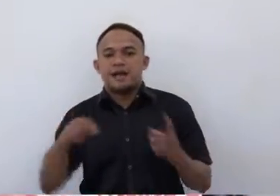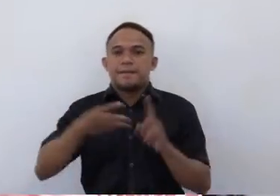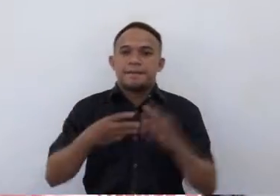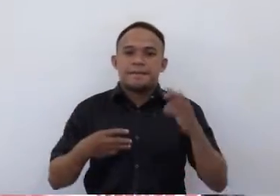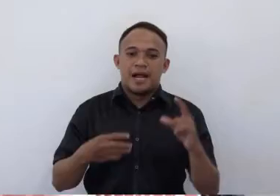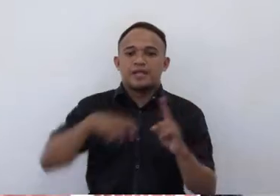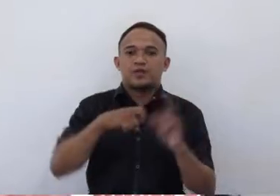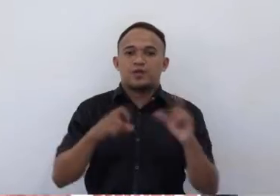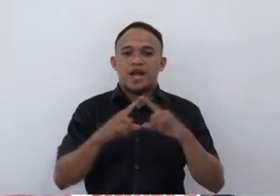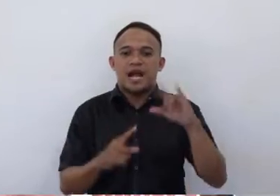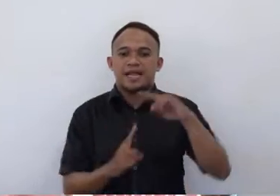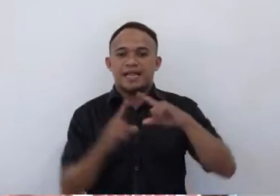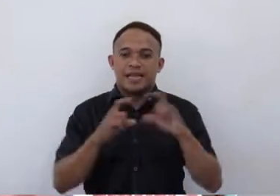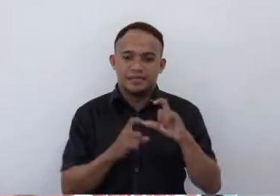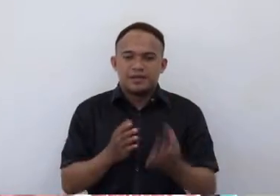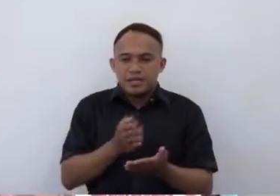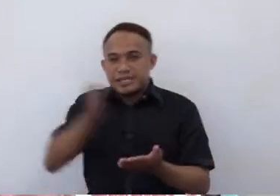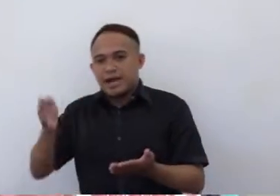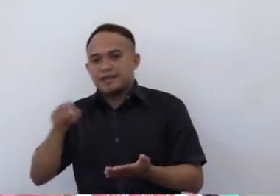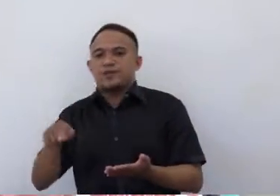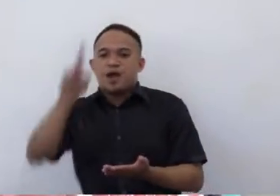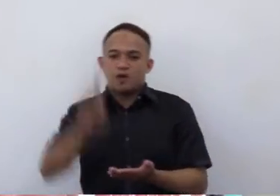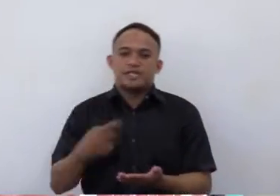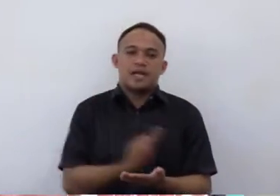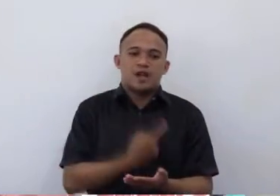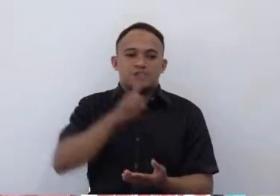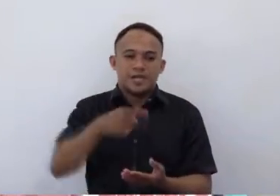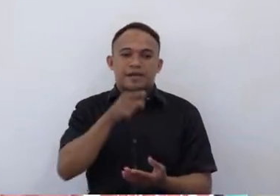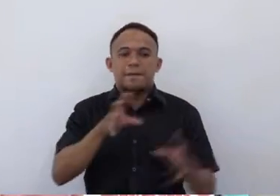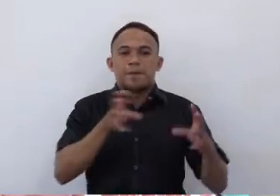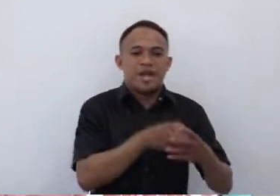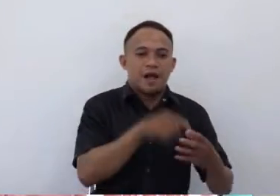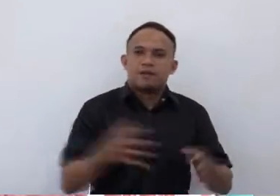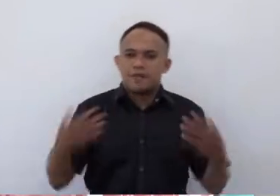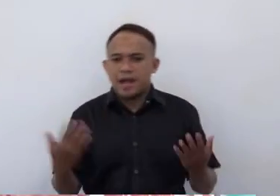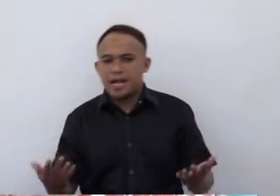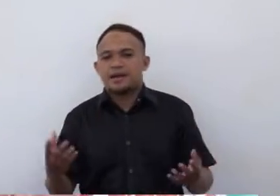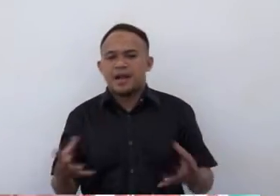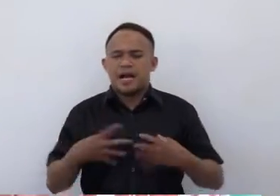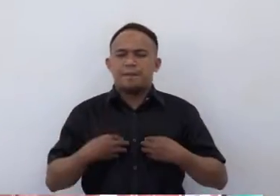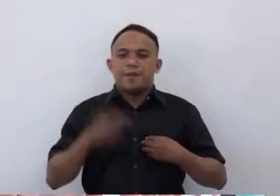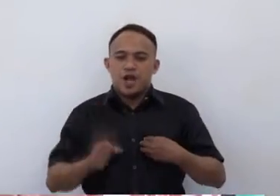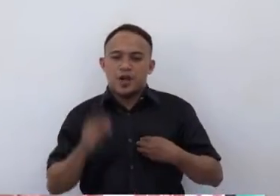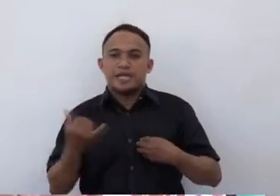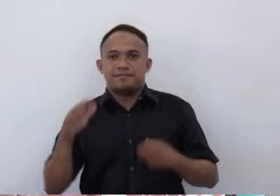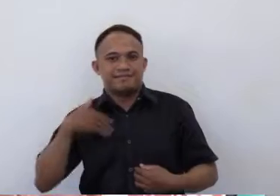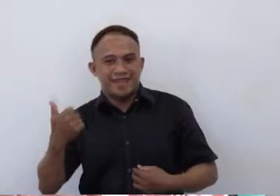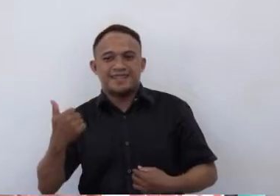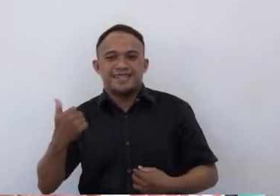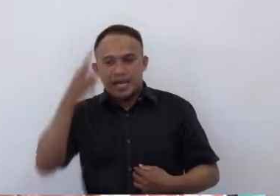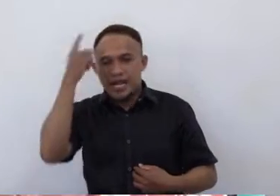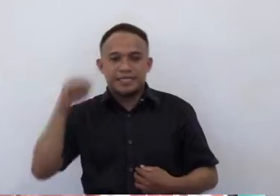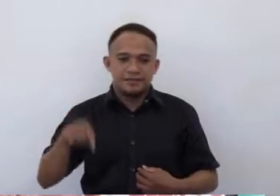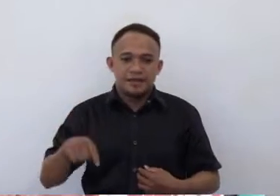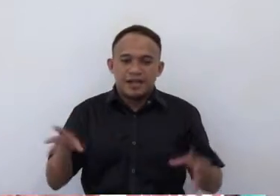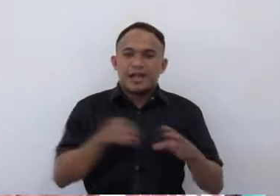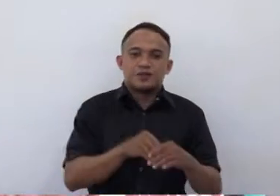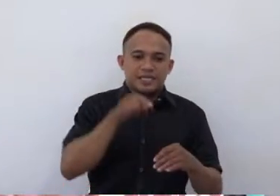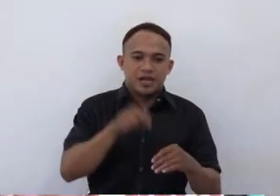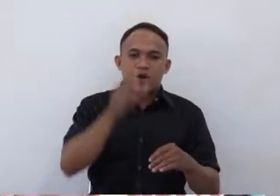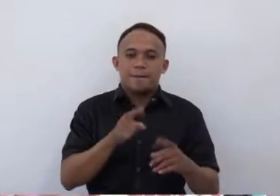baik. Memang ini sedang dianjurkan oleh Menteri Pertanian, yaitu yang pertama walet,